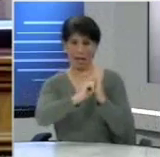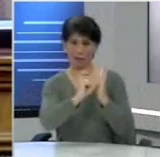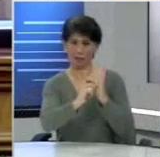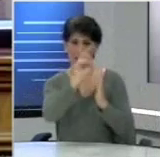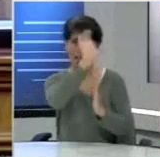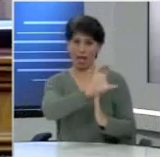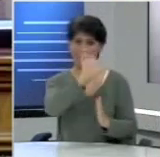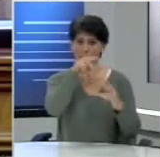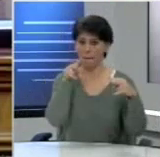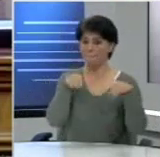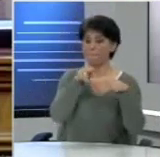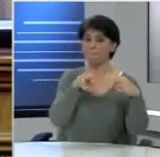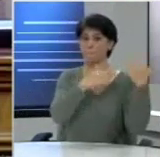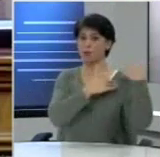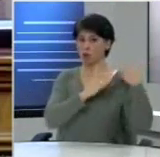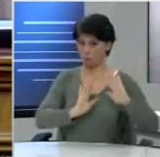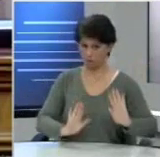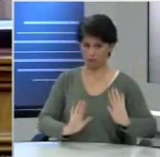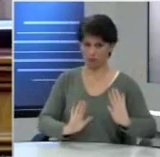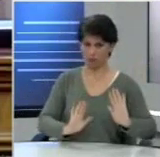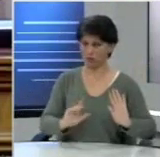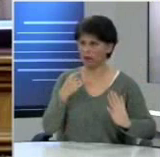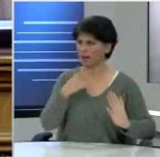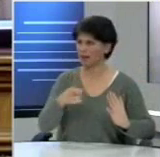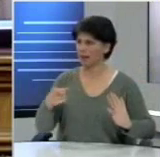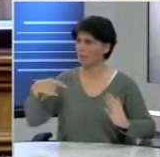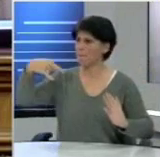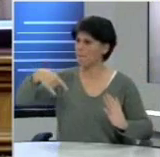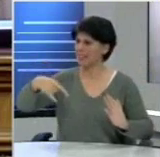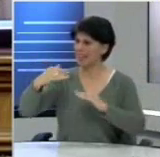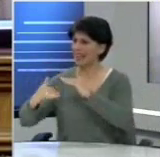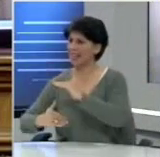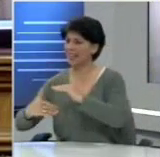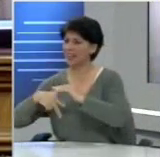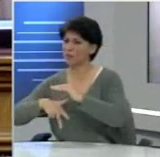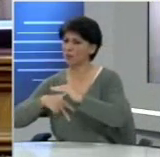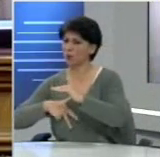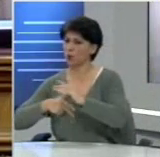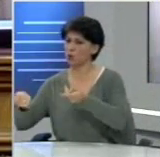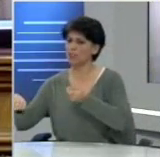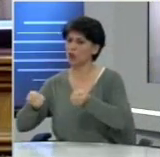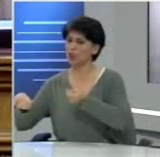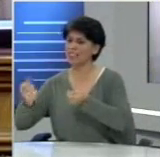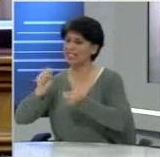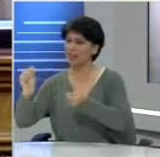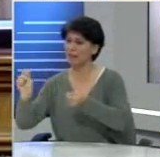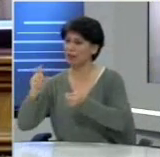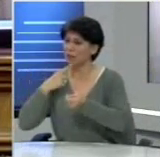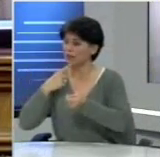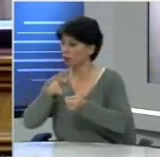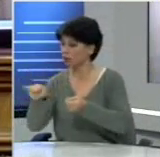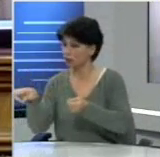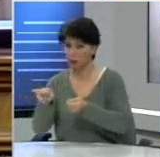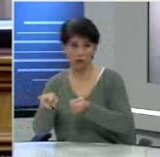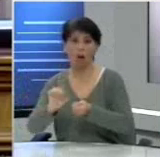Επίτροπο διαψεύδει τον κυβερνητικό εκπρόσωπο Πέτσα και τον υφυπουργό συντονιστή Στεφανή, διαβεβαιώνοντας ότι όχι μόνο